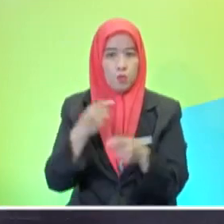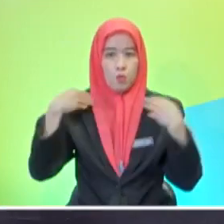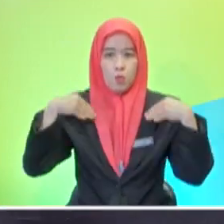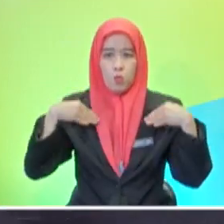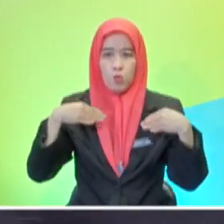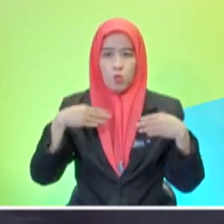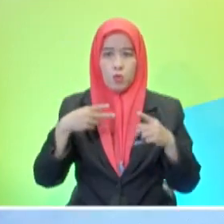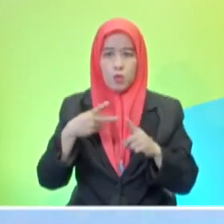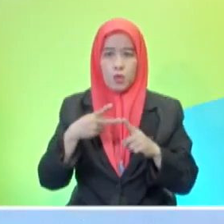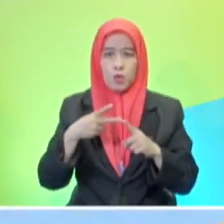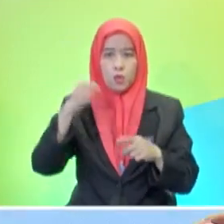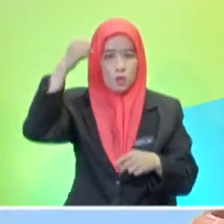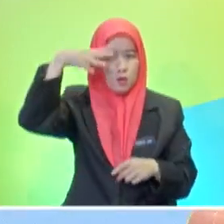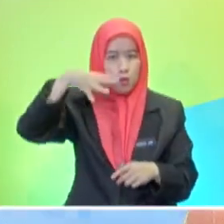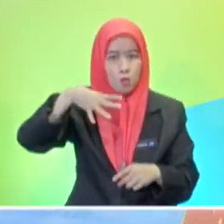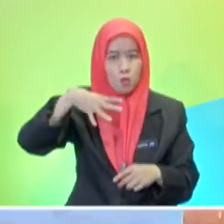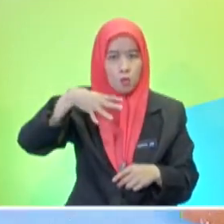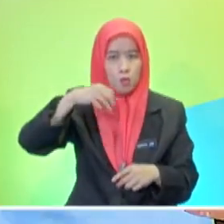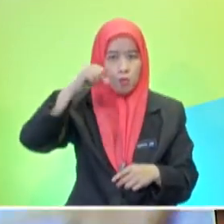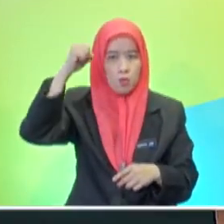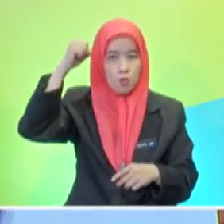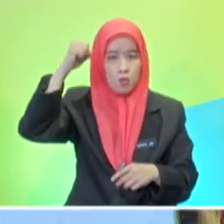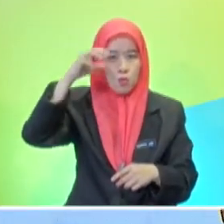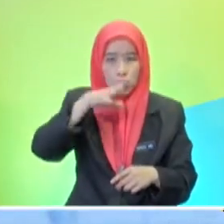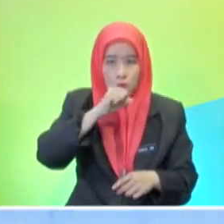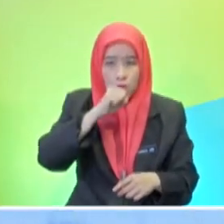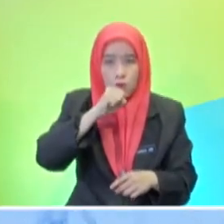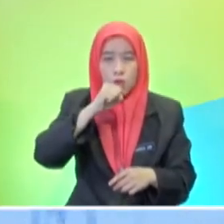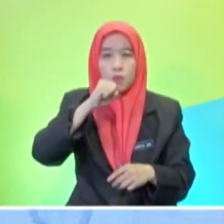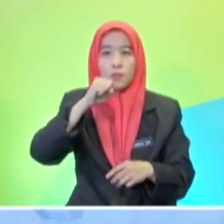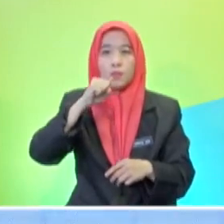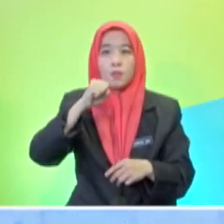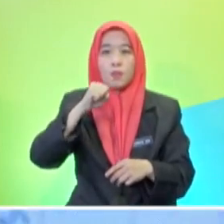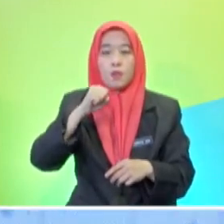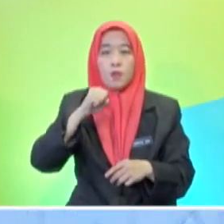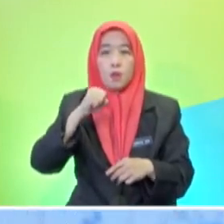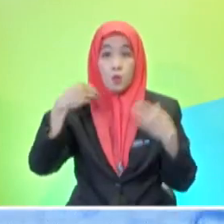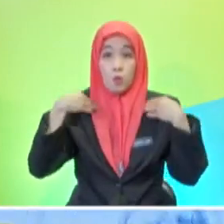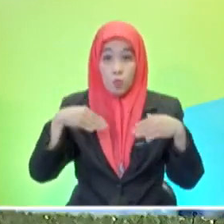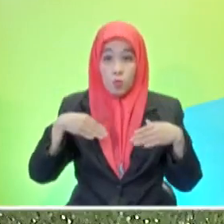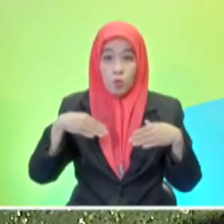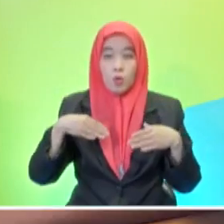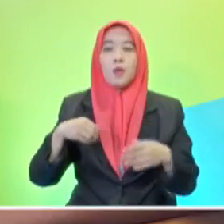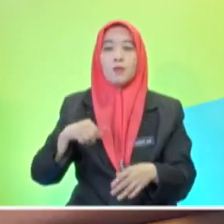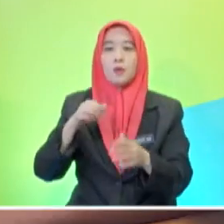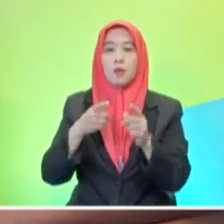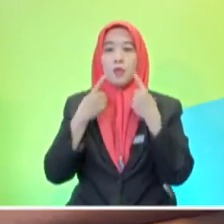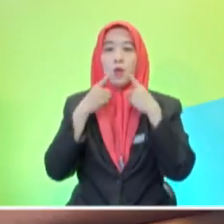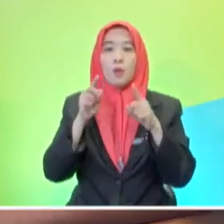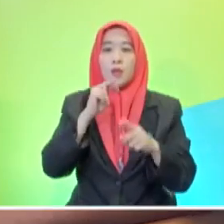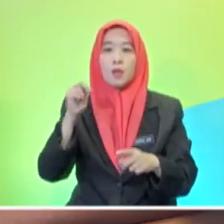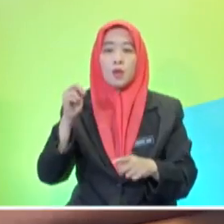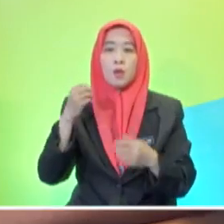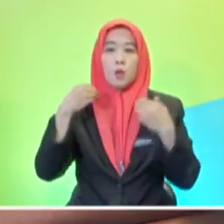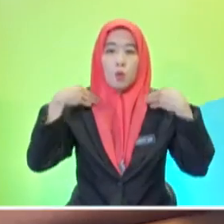mana tu? Subur, cikgu. Okey, subur. Jadi tulis-tuliskan di sana. Okey. Okey, baik. Dan seterusnya, untuk